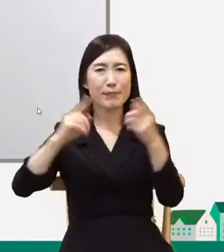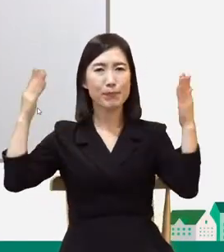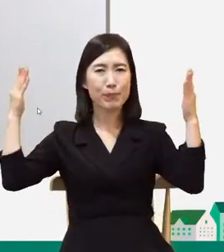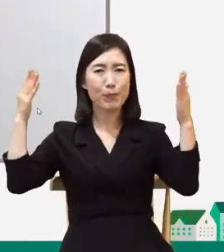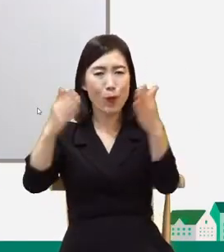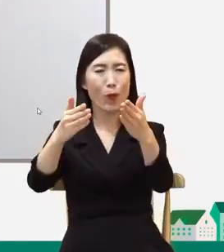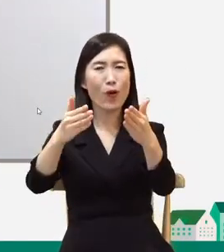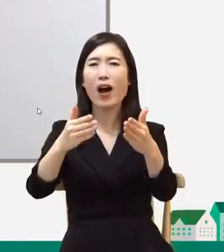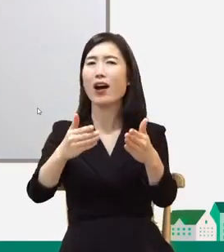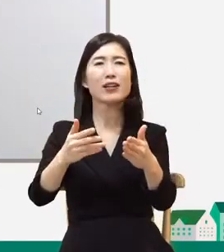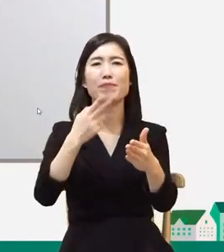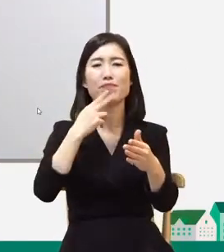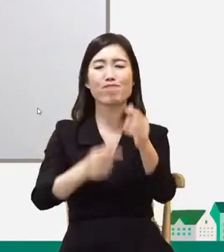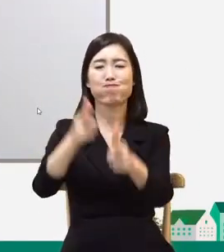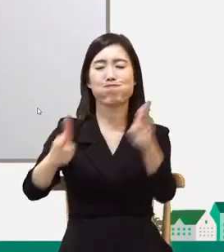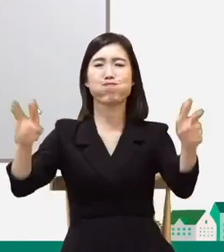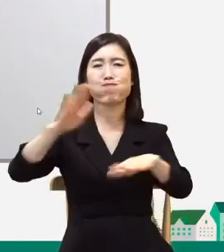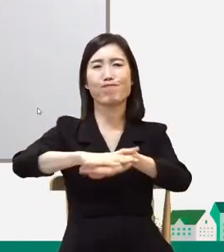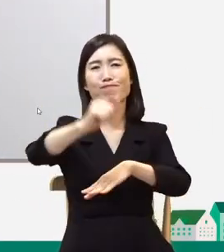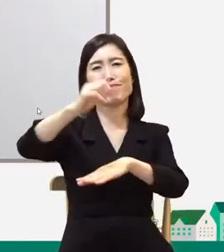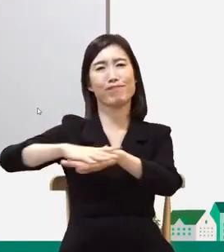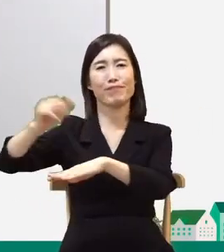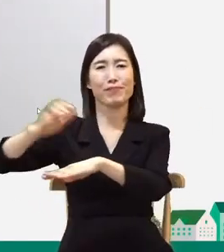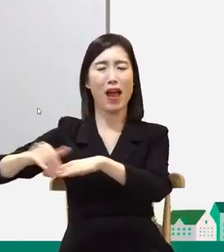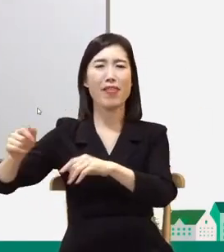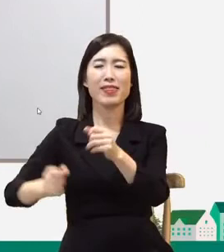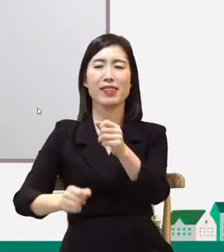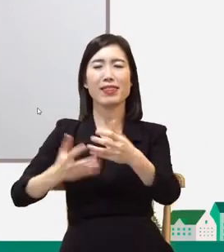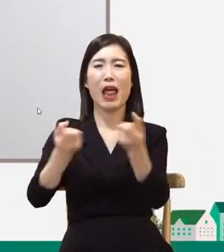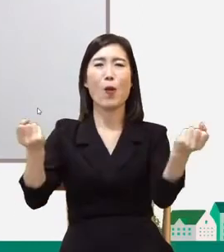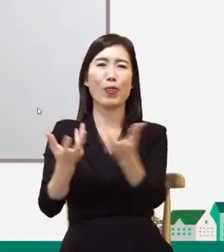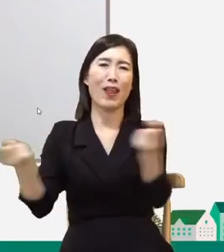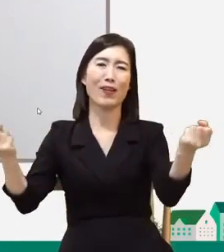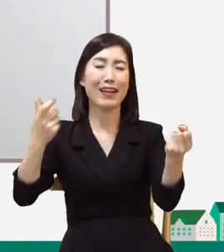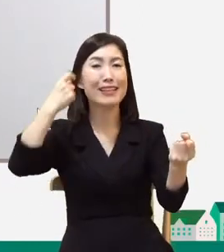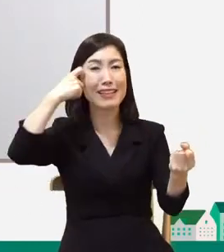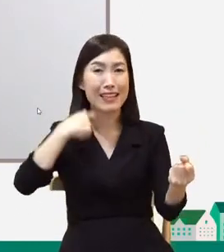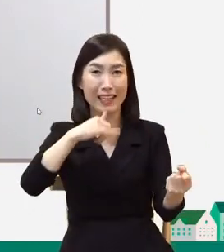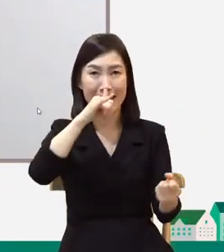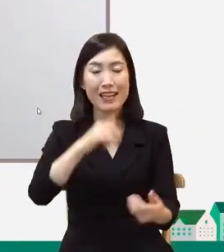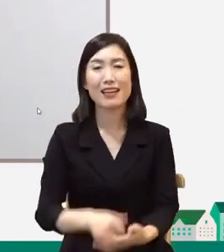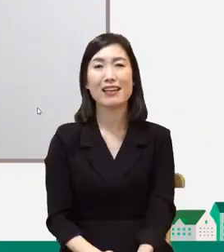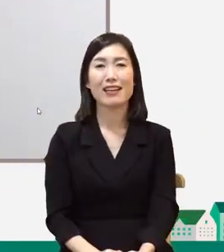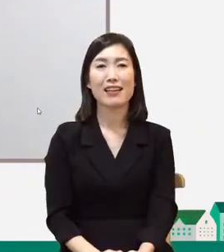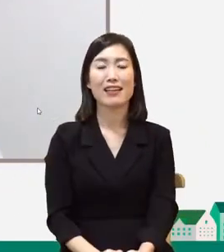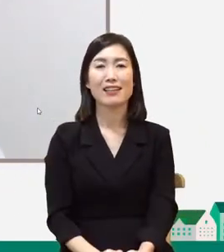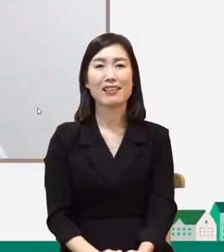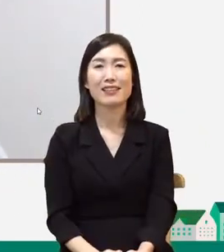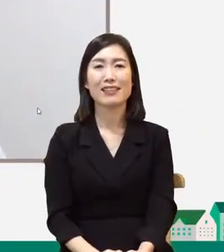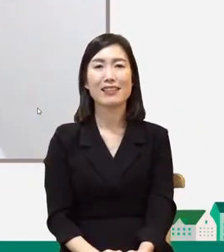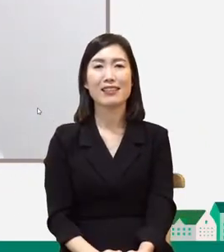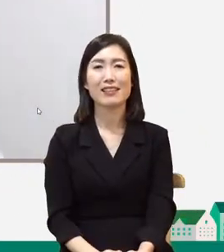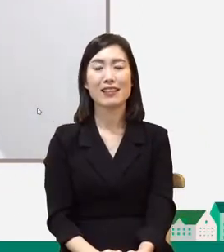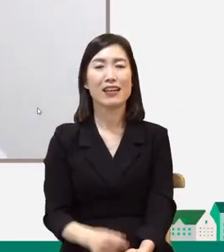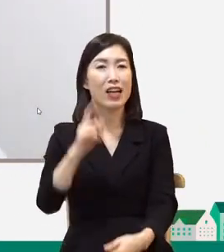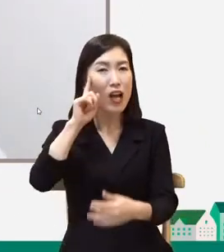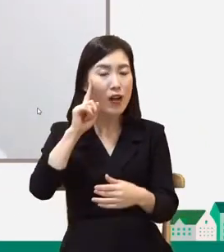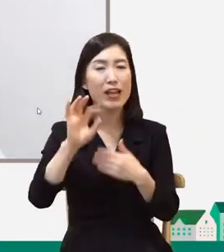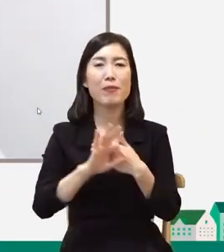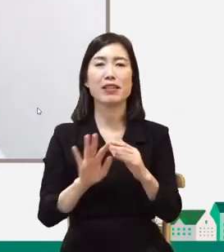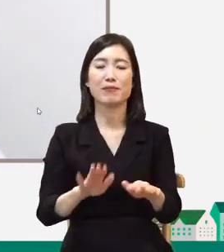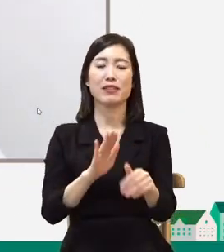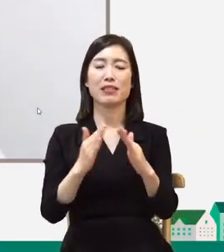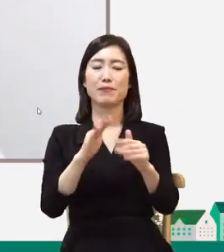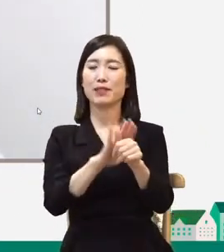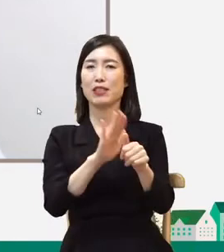모아지지 못하고 있다. 이런 것들은 어디에서 느끼냐 하면 저희는 아직 지원주택에